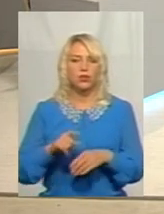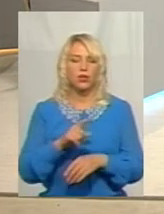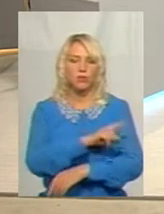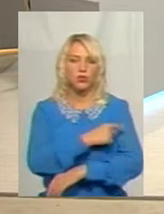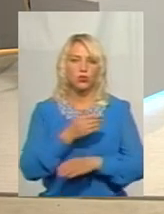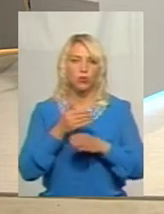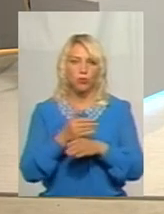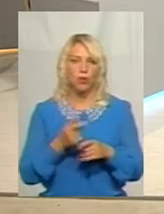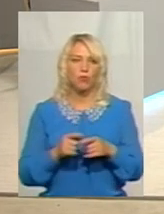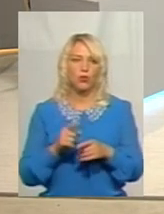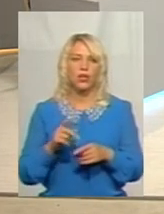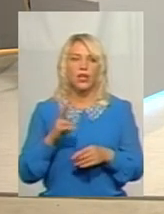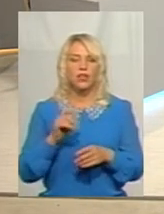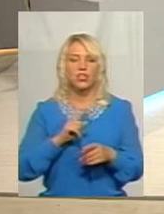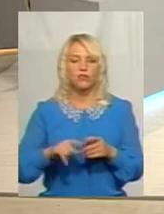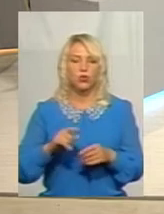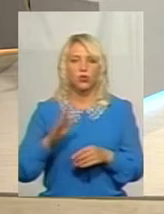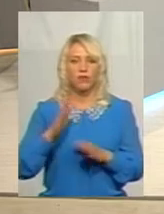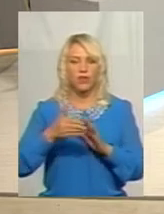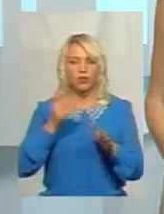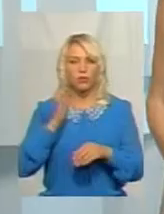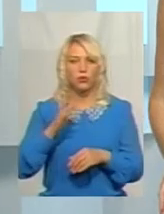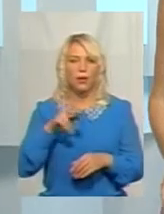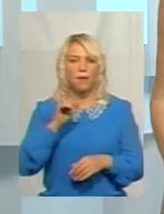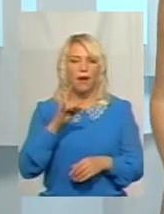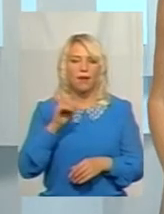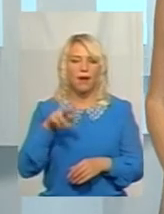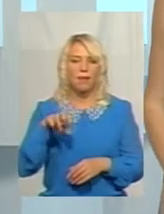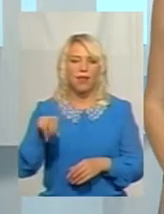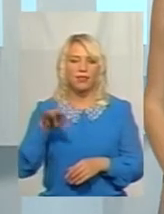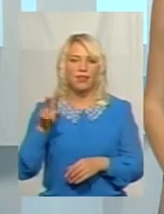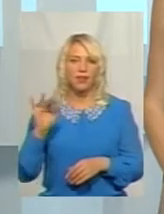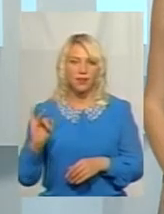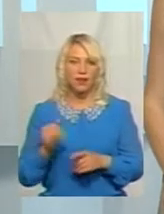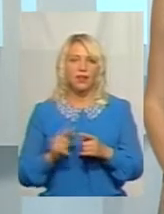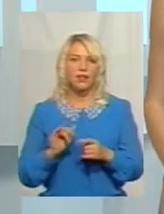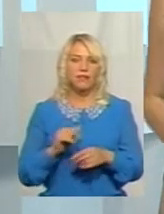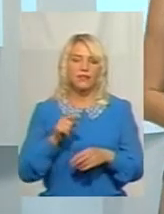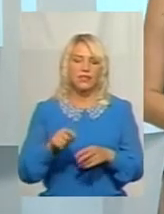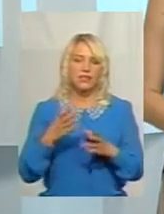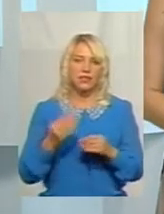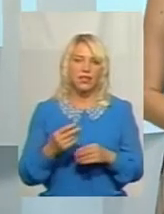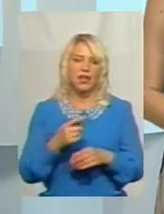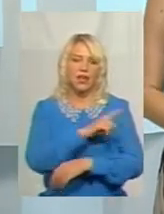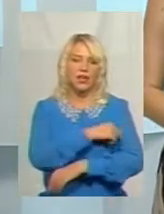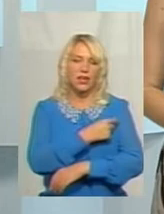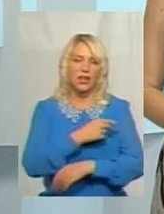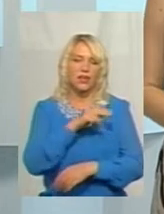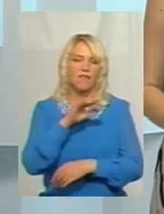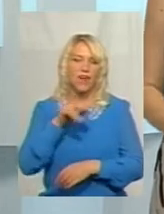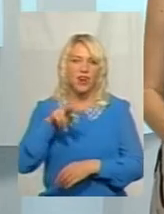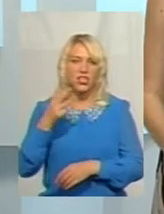допомоги, замість бригад швидкої на виклик будуть виїжджати парамедики. У ці дні лікарі та фельдшери тренуються надавати першу